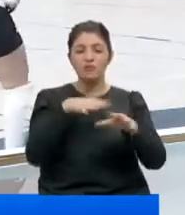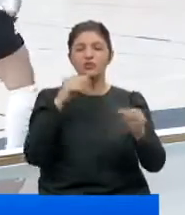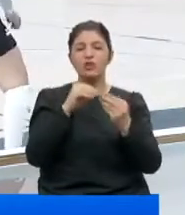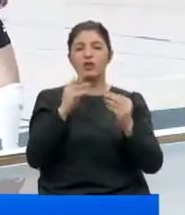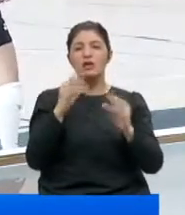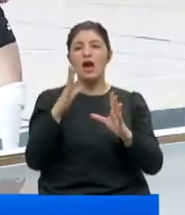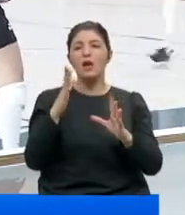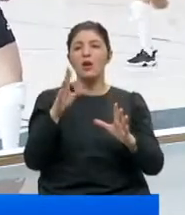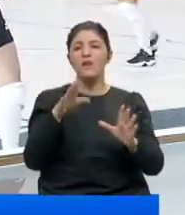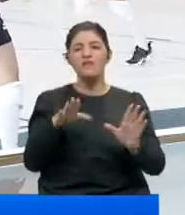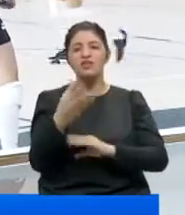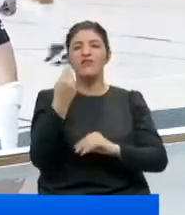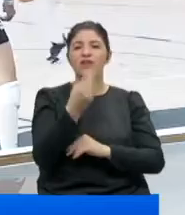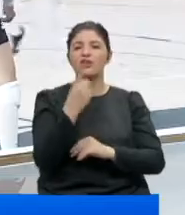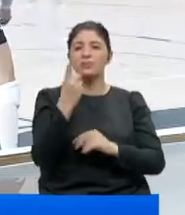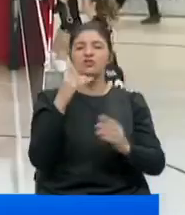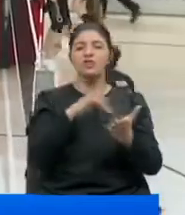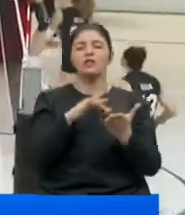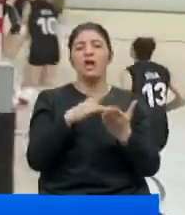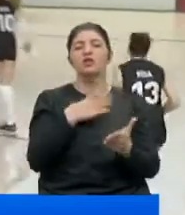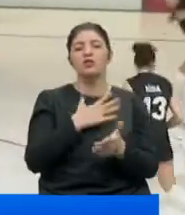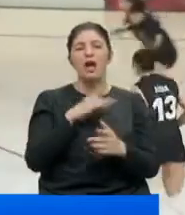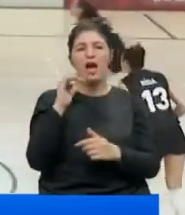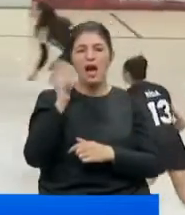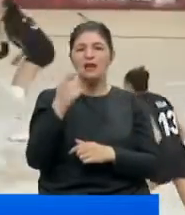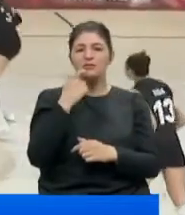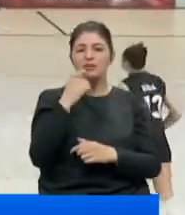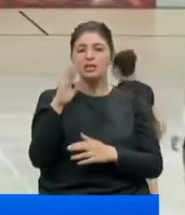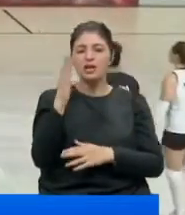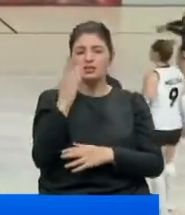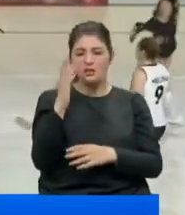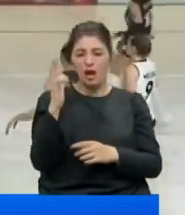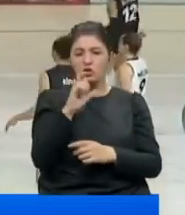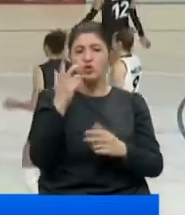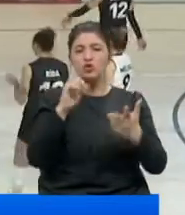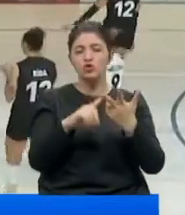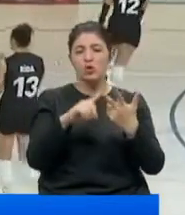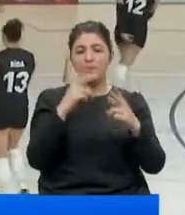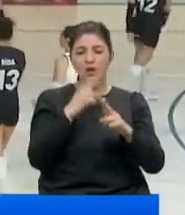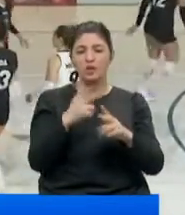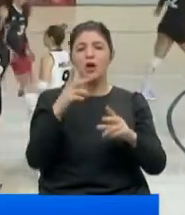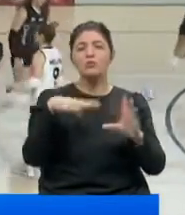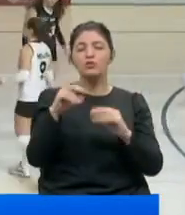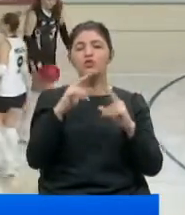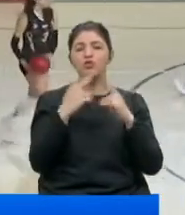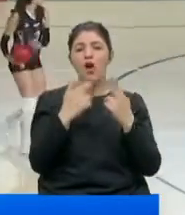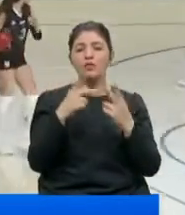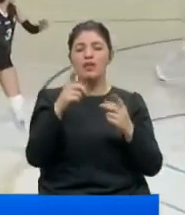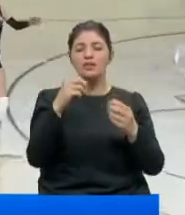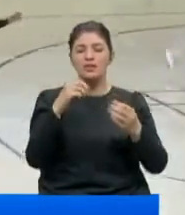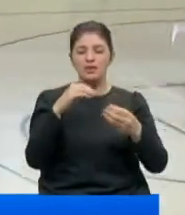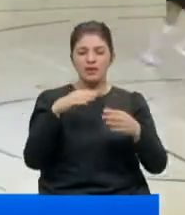daha caydırıcı cezalar talep ediyoruz. Her yıl Kasım ayının 3. pazarı tüm dünyada trafik mağdurlarını anma